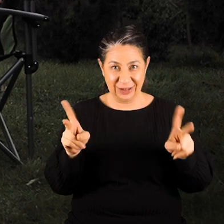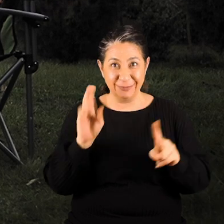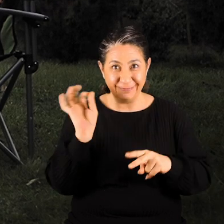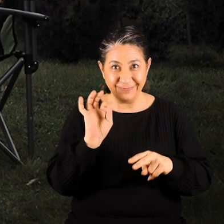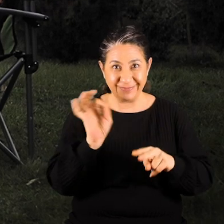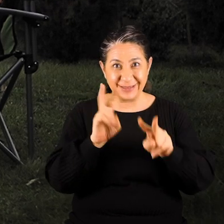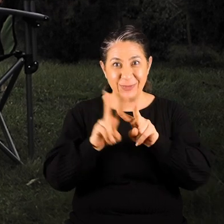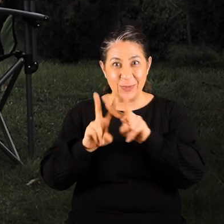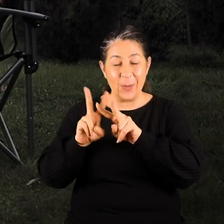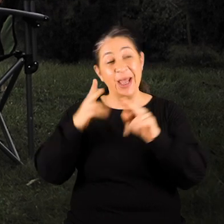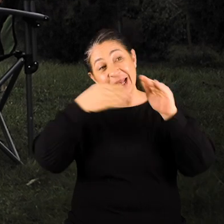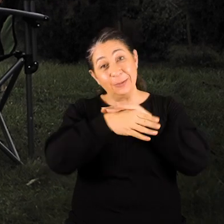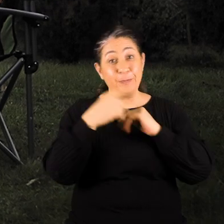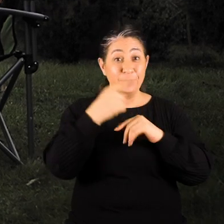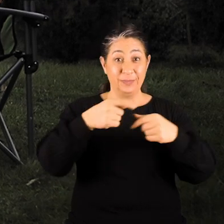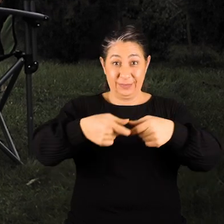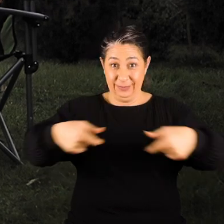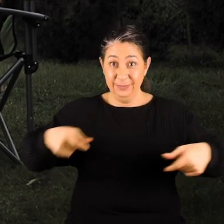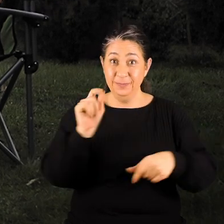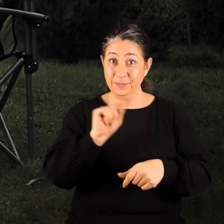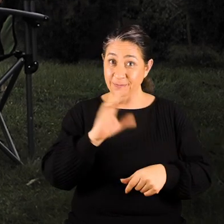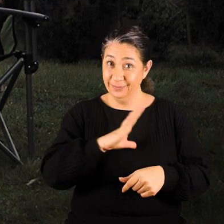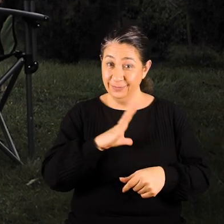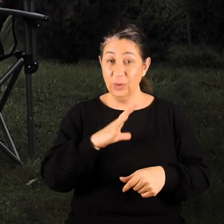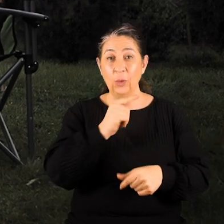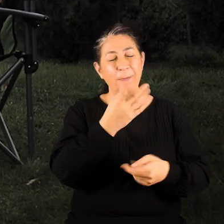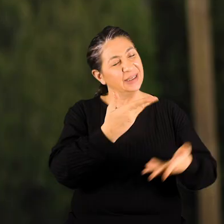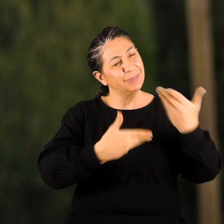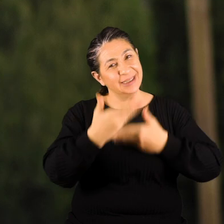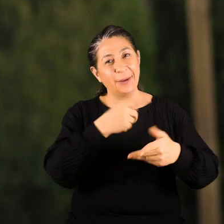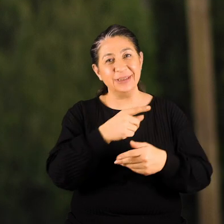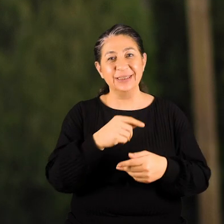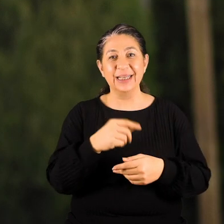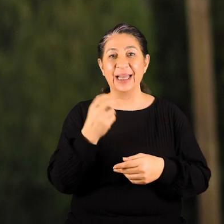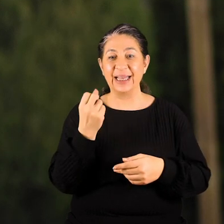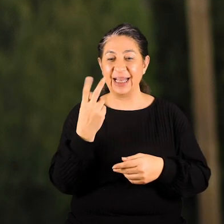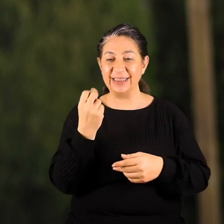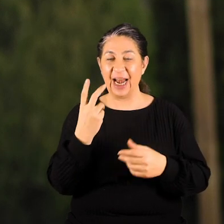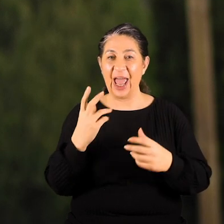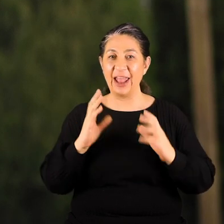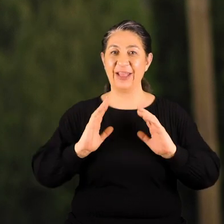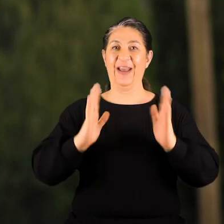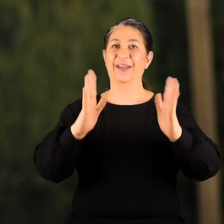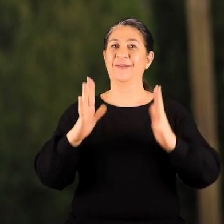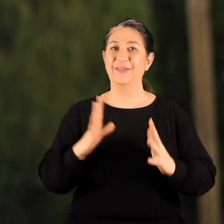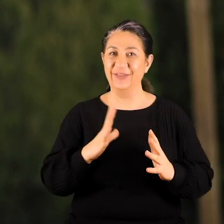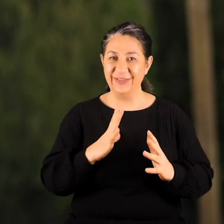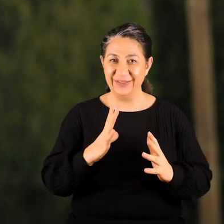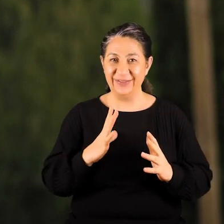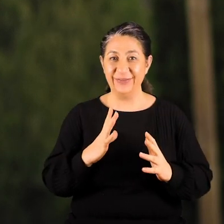Yani arkadaşlar oraya da girin bakın, aşağı yazıyorum şu anda. Ondan biraz bahsetsene. Kanserli Aktif aha. internet sitesinin